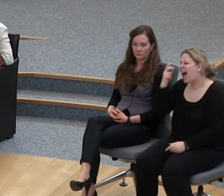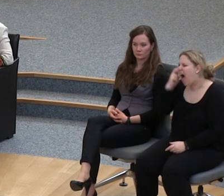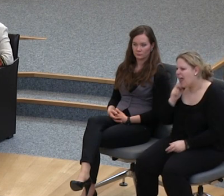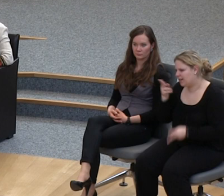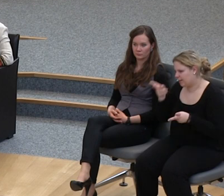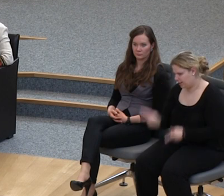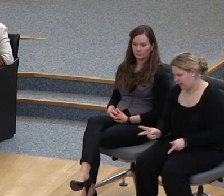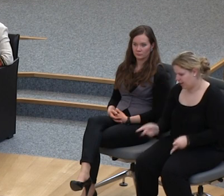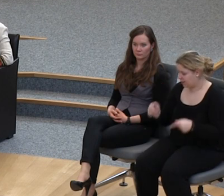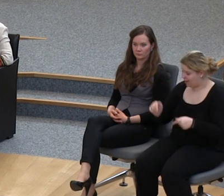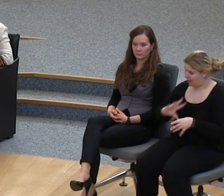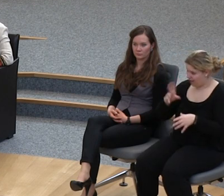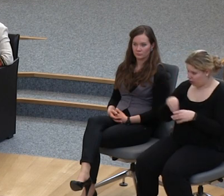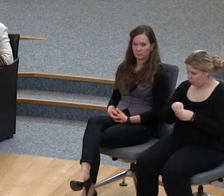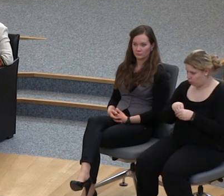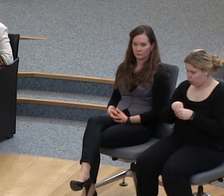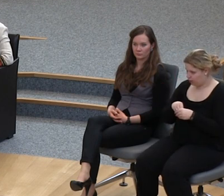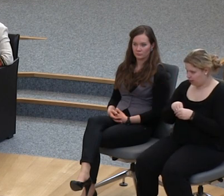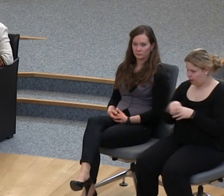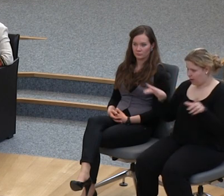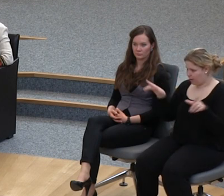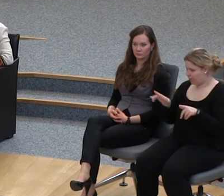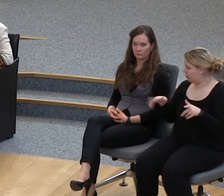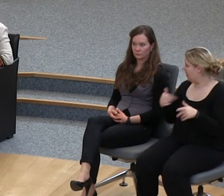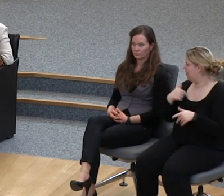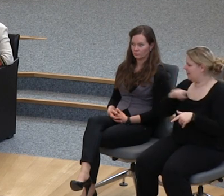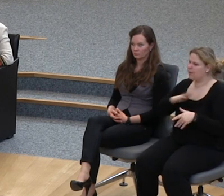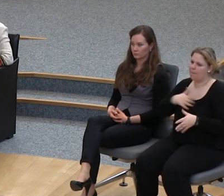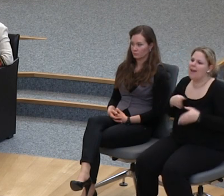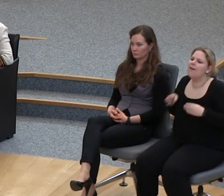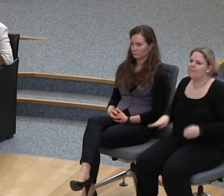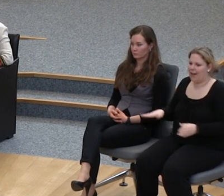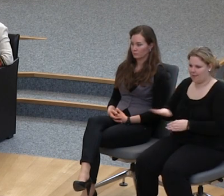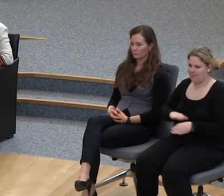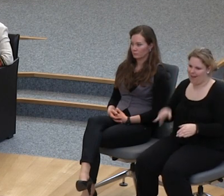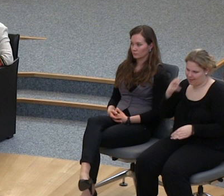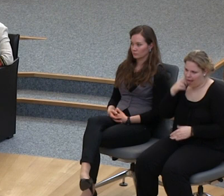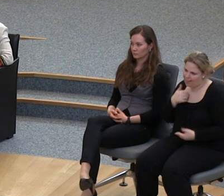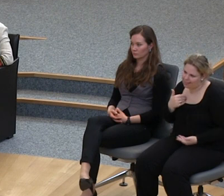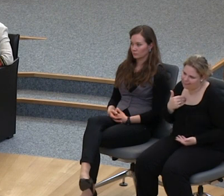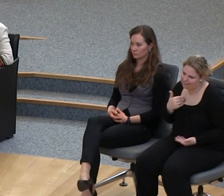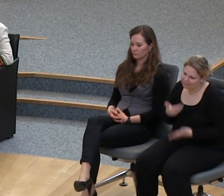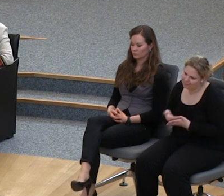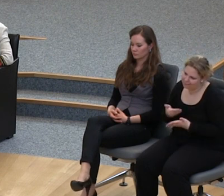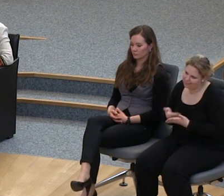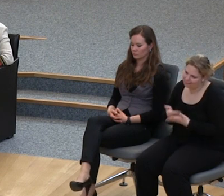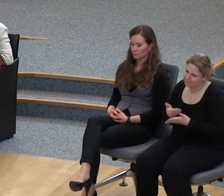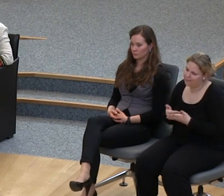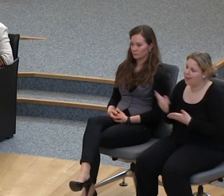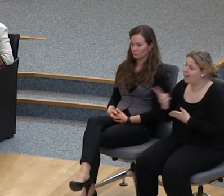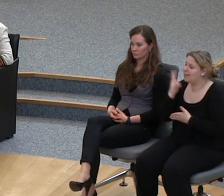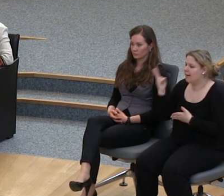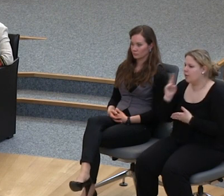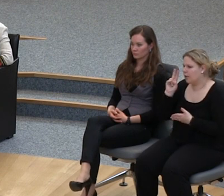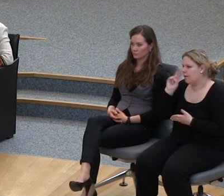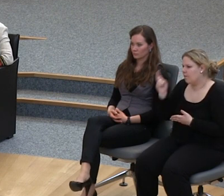einer Inklusionsveranstaltung. Wir bleiben ja bei unseren Fachressorts und versuchen aber innerhalb der Landesregierung,